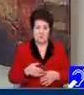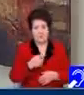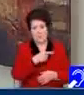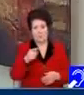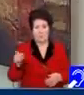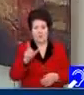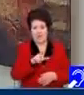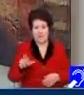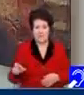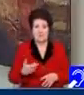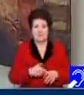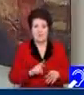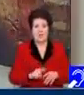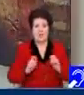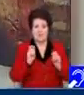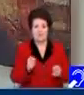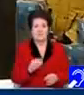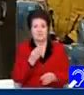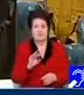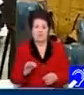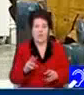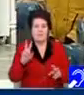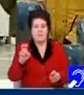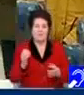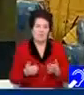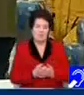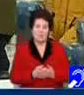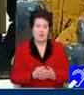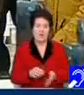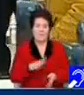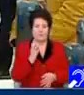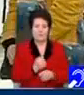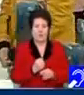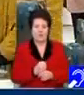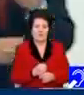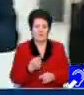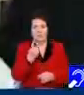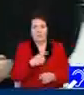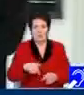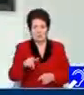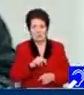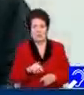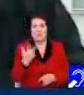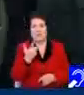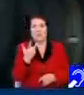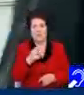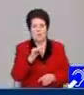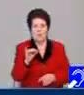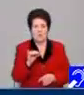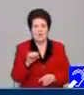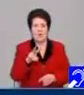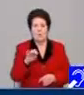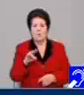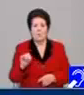de a aborda și teme noi. Lucrările au fost evaluate de un juriu profesional impresionist. Pe locul 3 s-a clasat Iurie Lupu